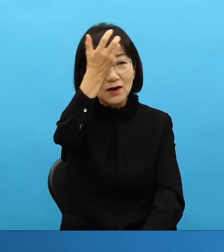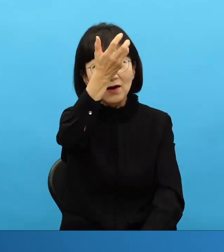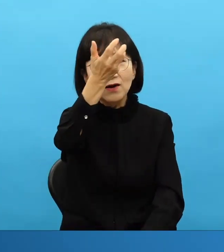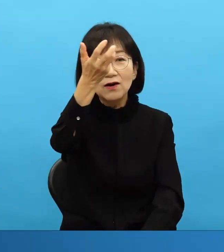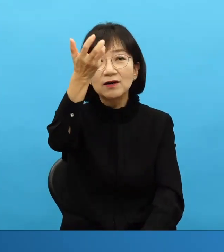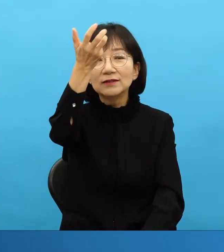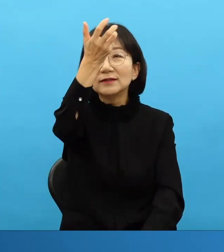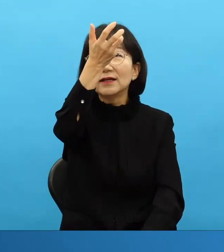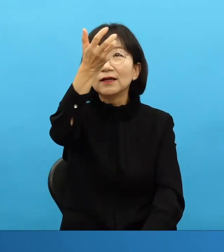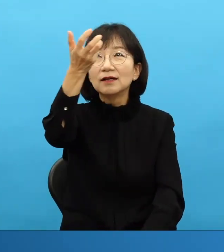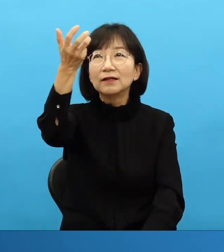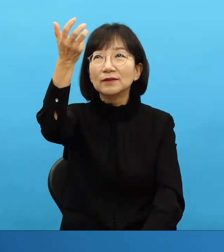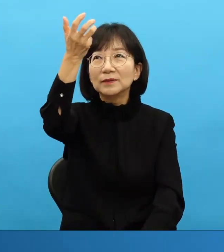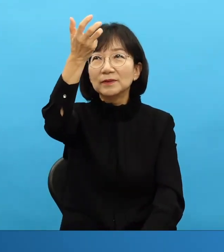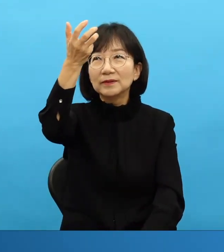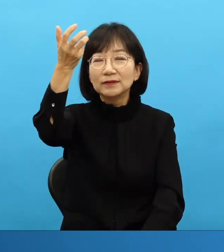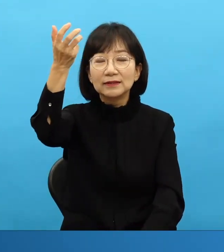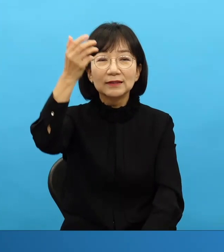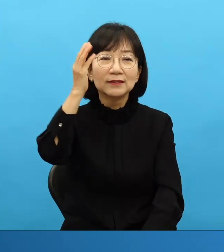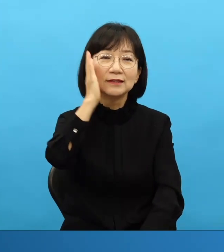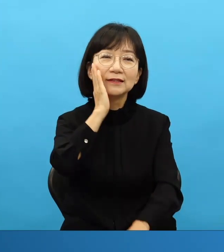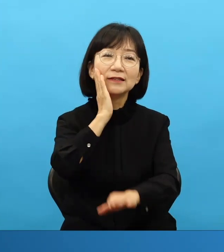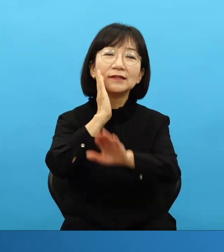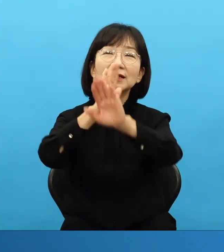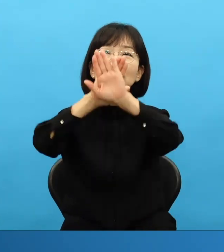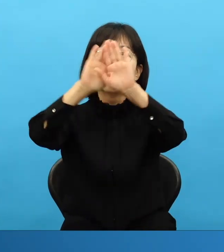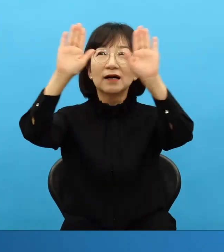세상에서 내 영혼이